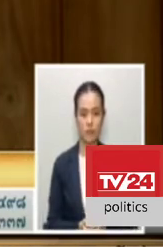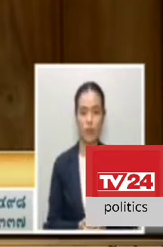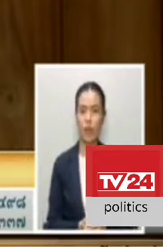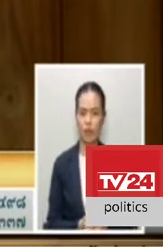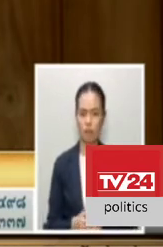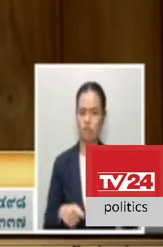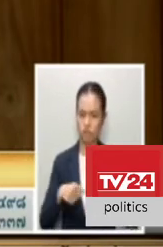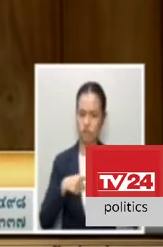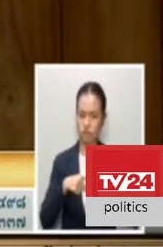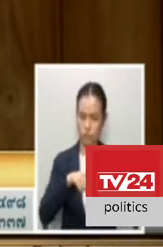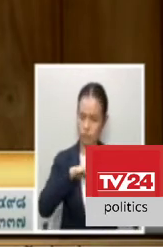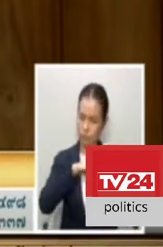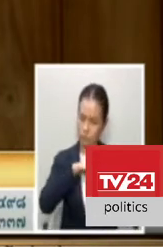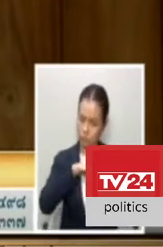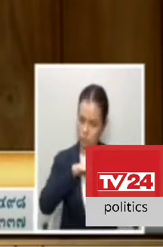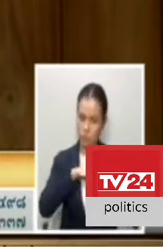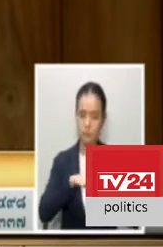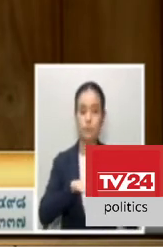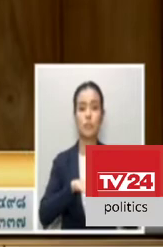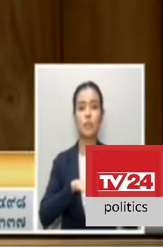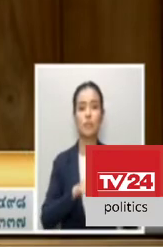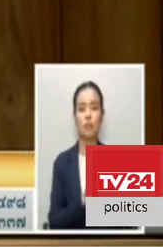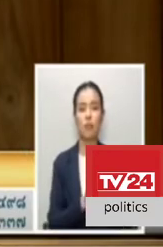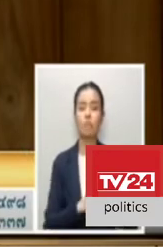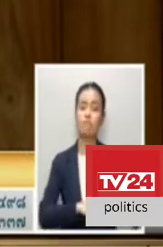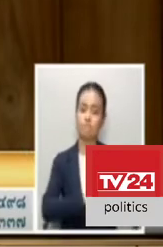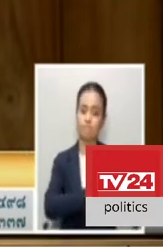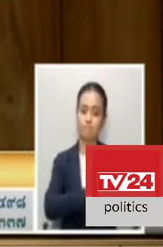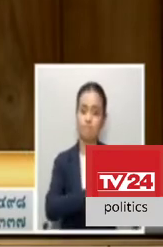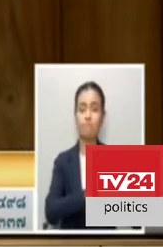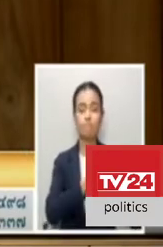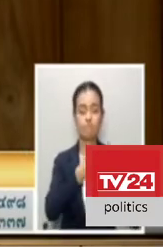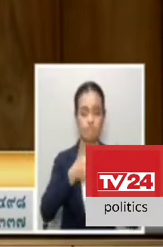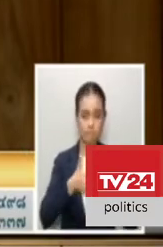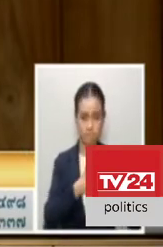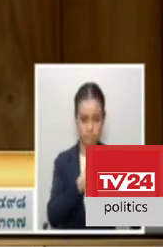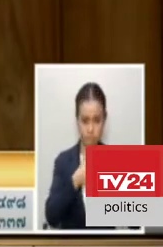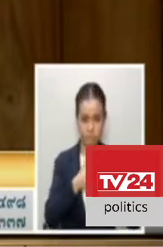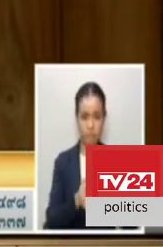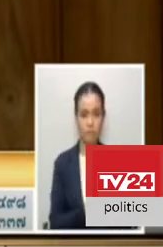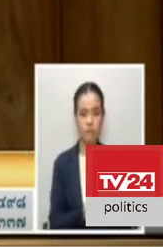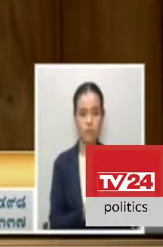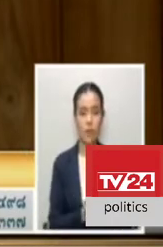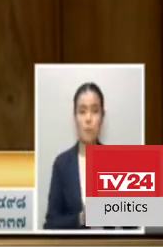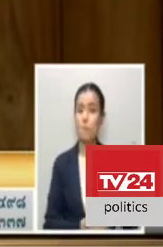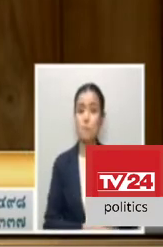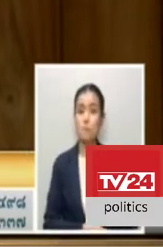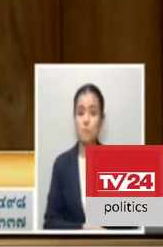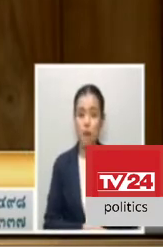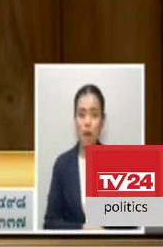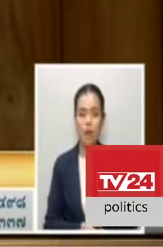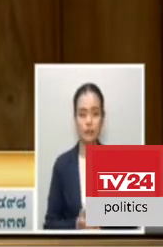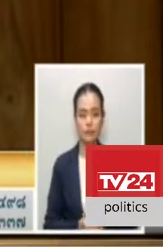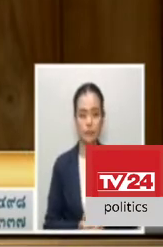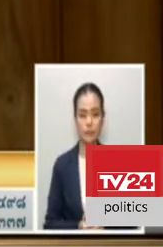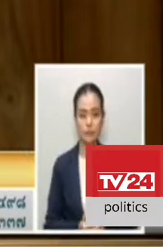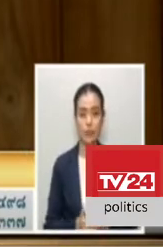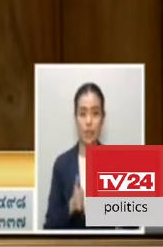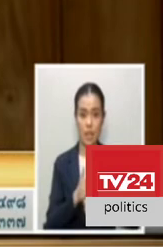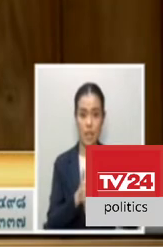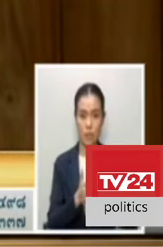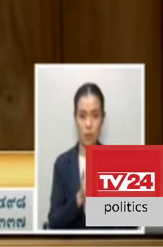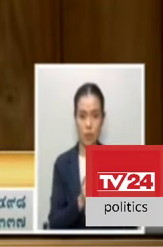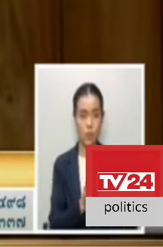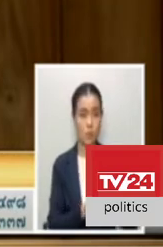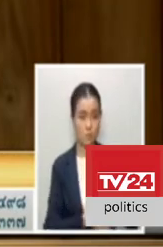ด้านด้วยกันท่านทรัมป์ก็ที่มาไม่ได้สาเหตุที่เคยให้ม